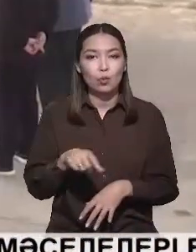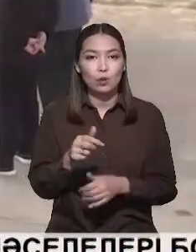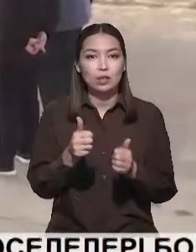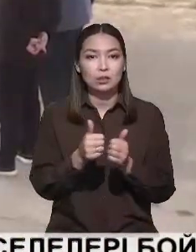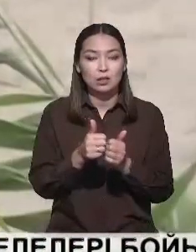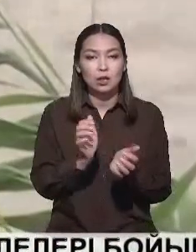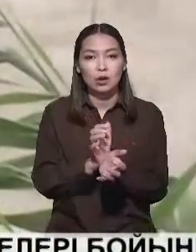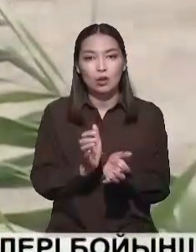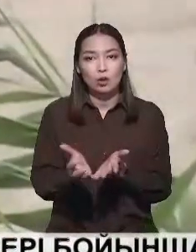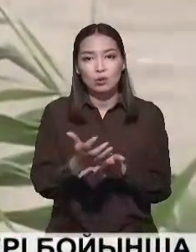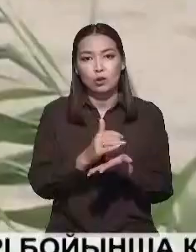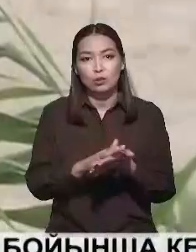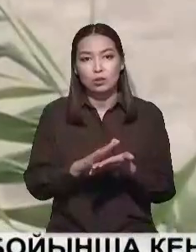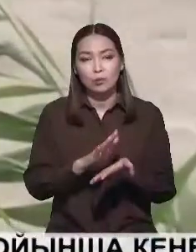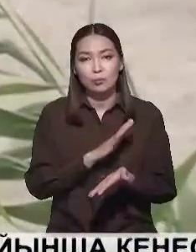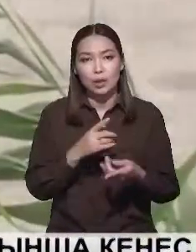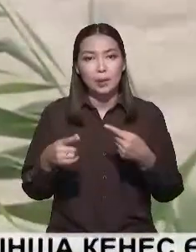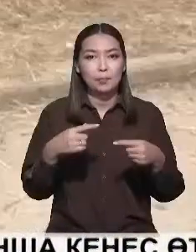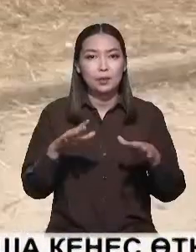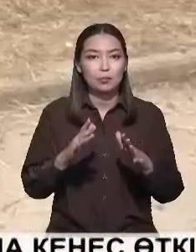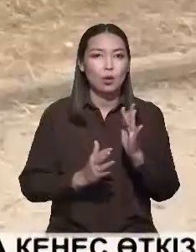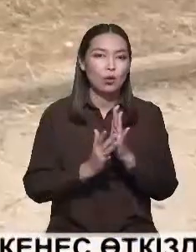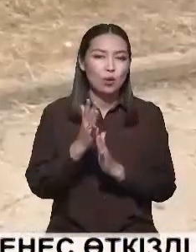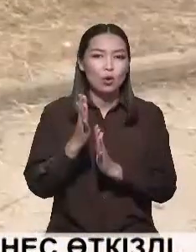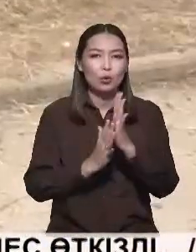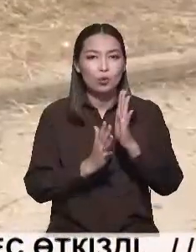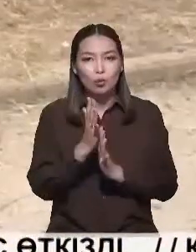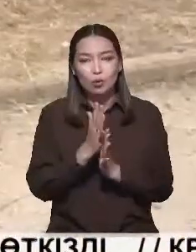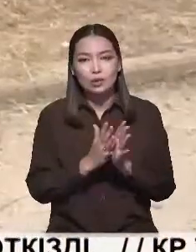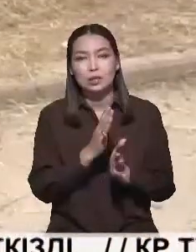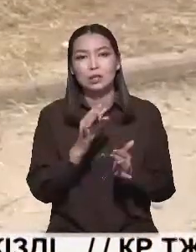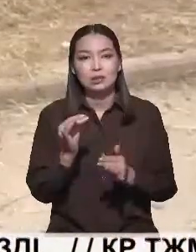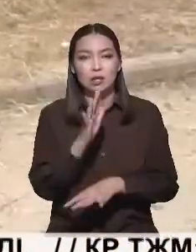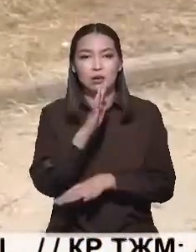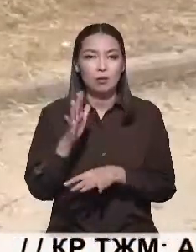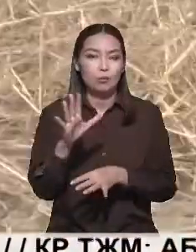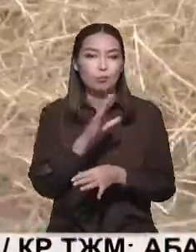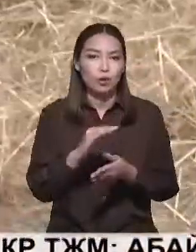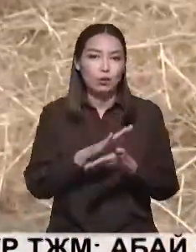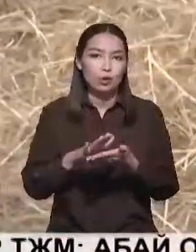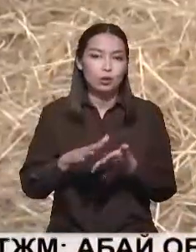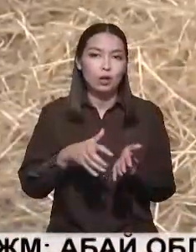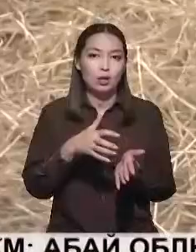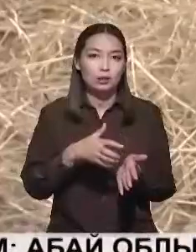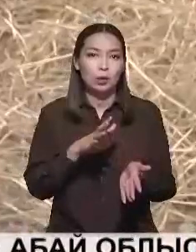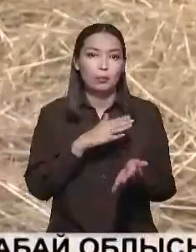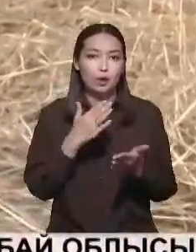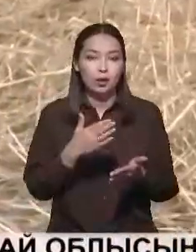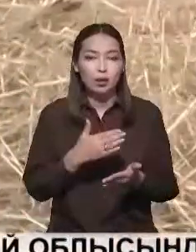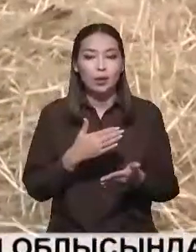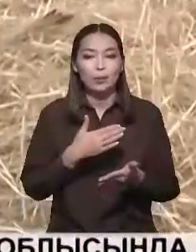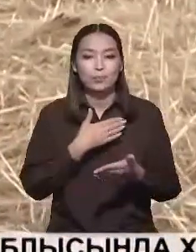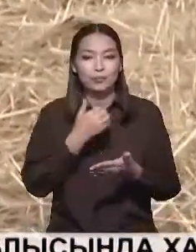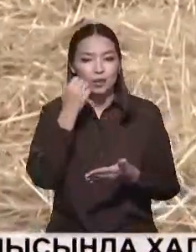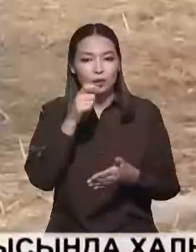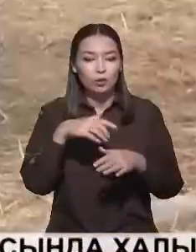қоқыстан тазартылды. Бейберекет өскен шөптер орылып, қураған бұтақтар мен күл қоқыстар жиналды. Акцияға ардагерлер кеңесі және бірқатар